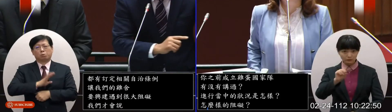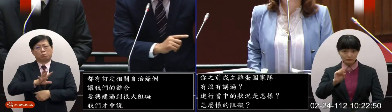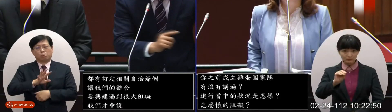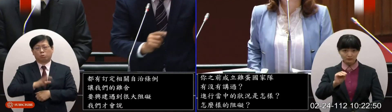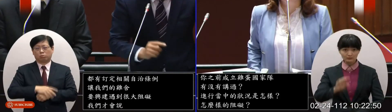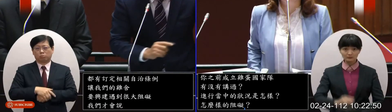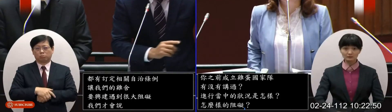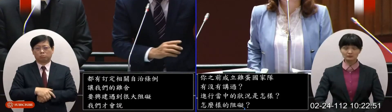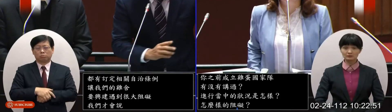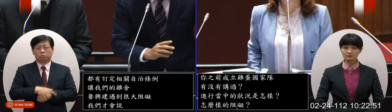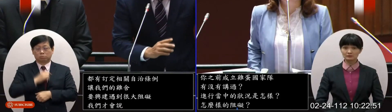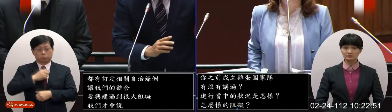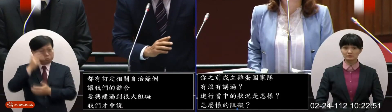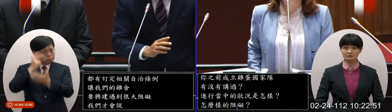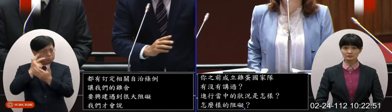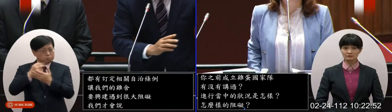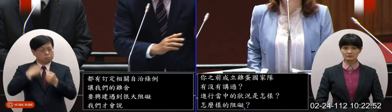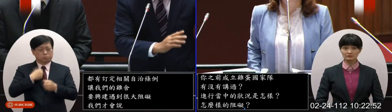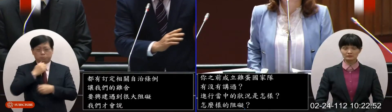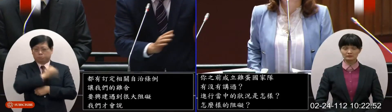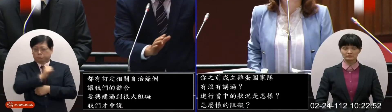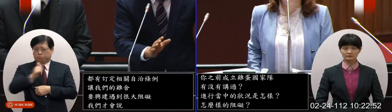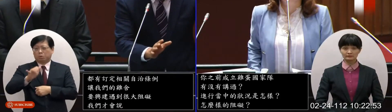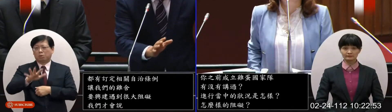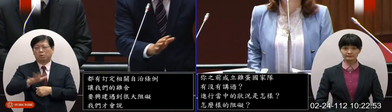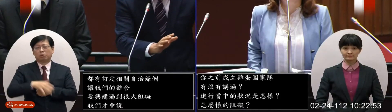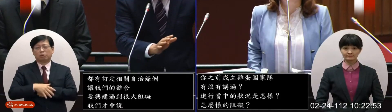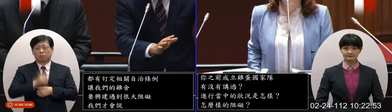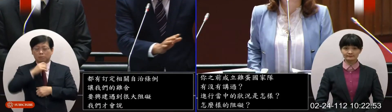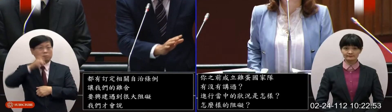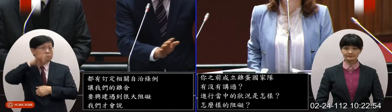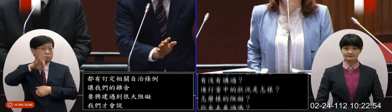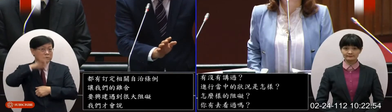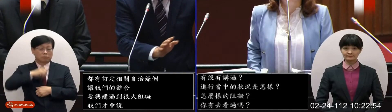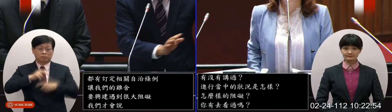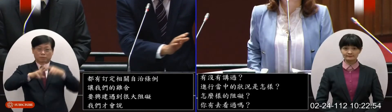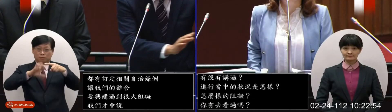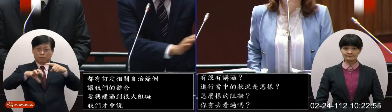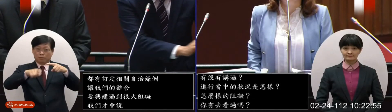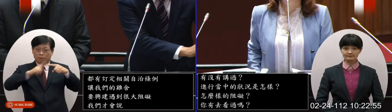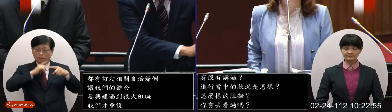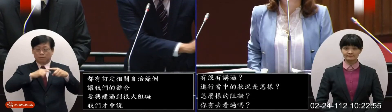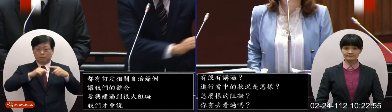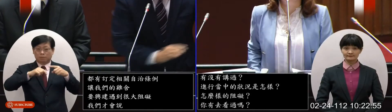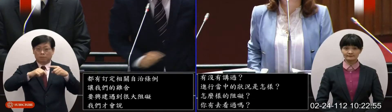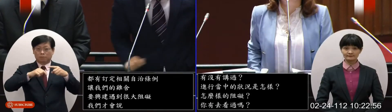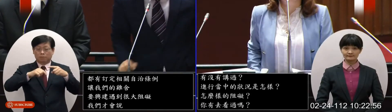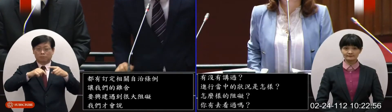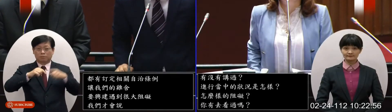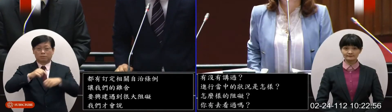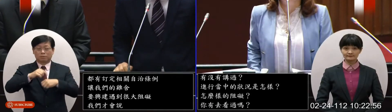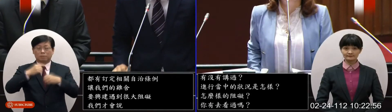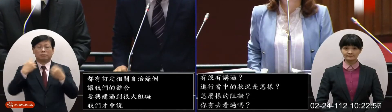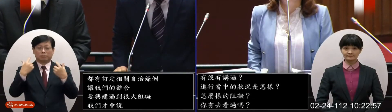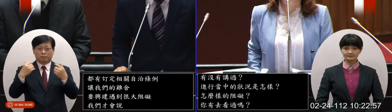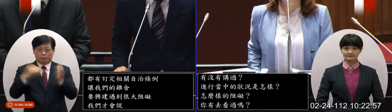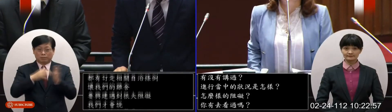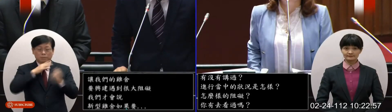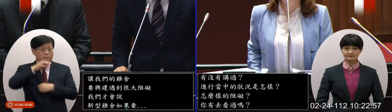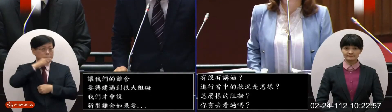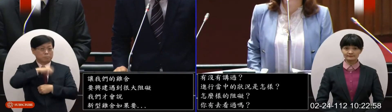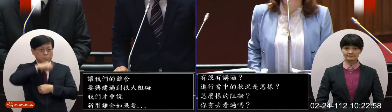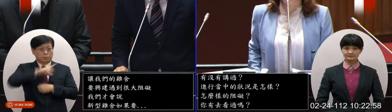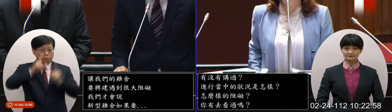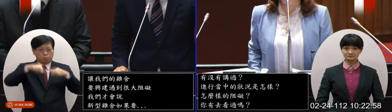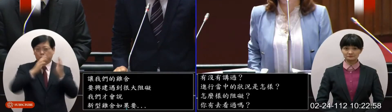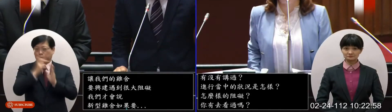有，我几乎每个礼拜都在下乡，我从彰化放院的这一些到我们屏东的禽舍